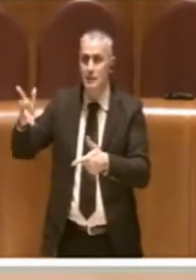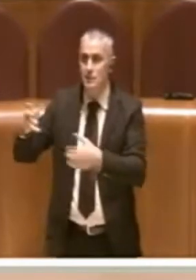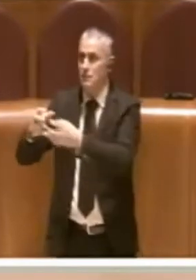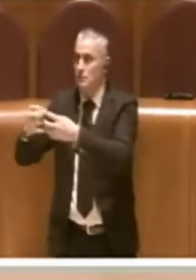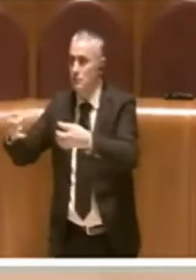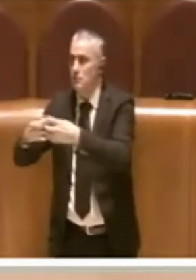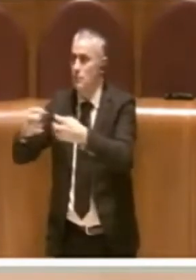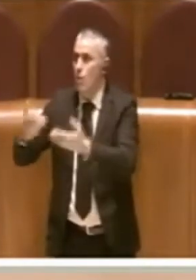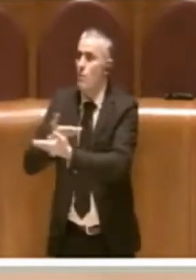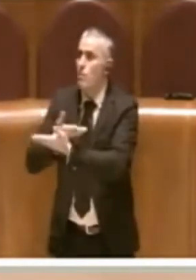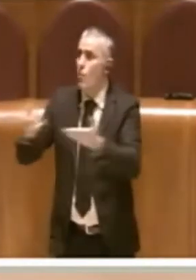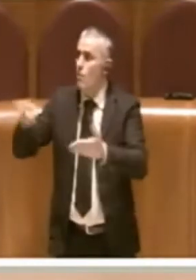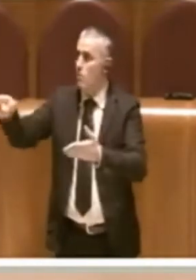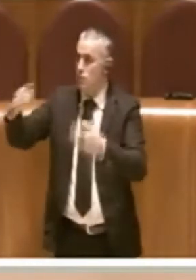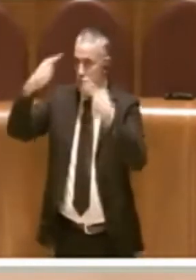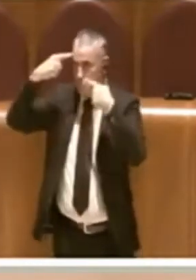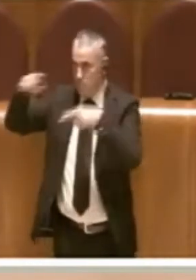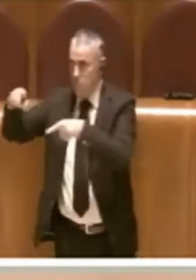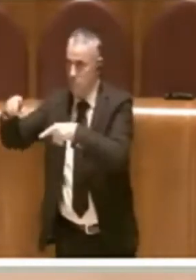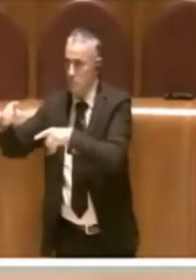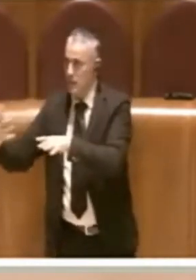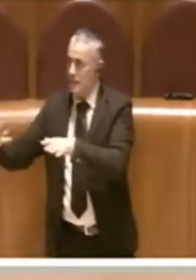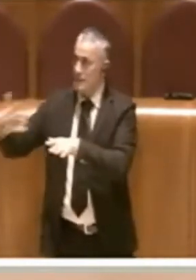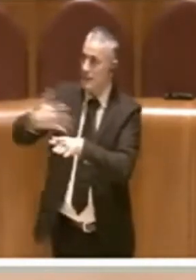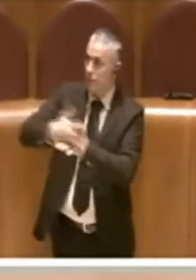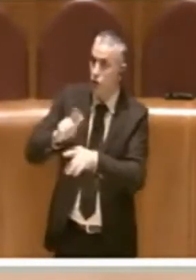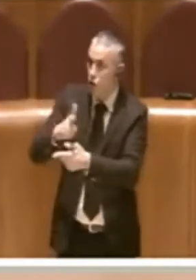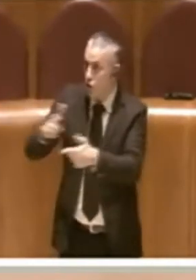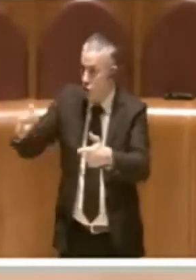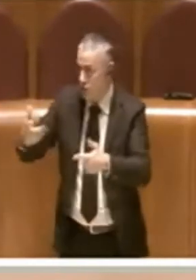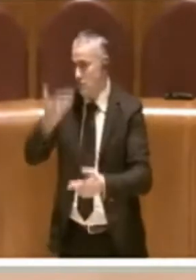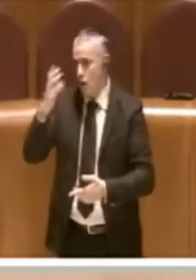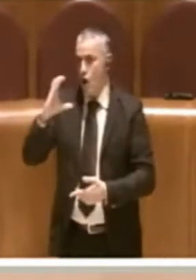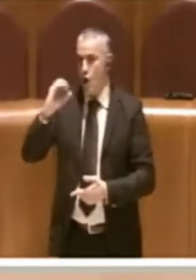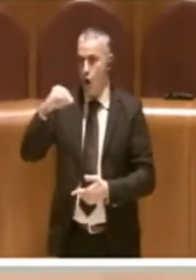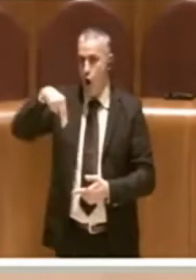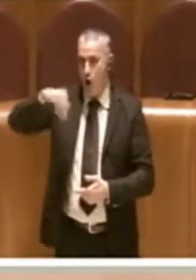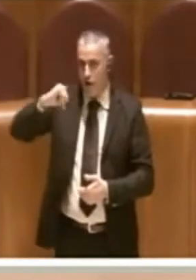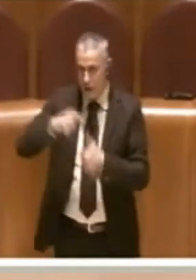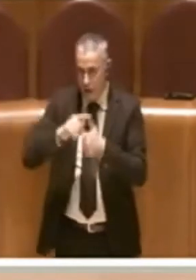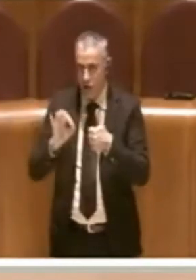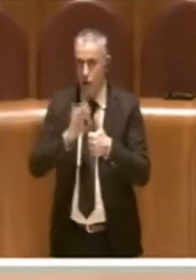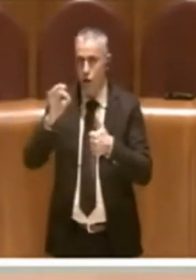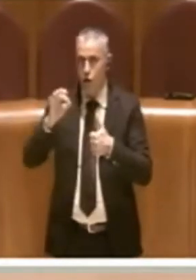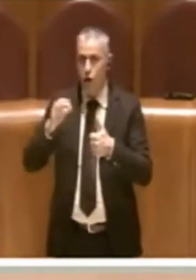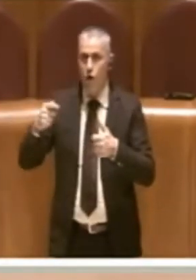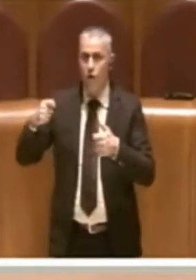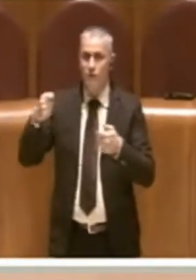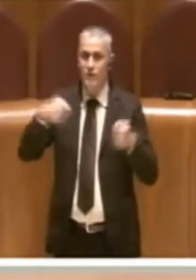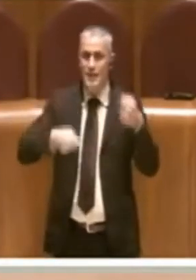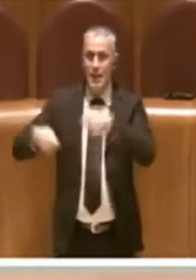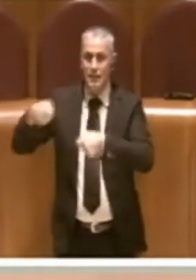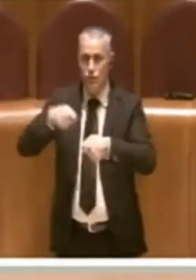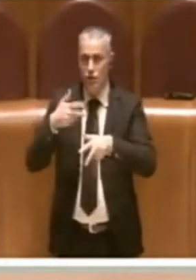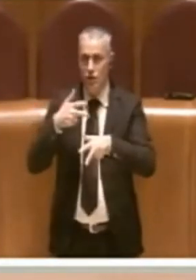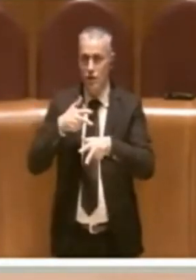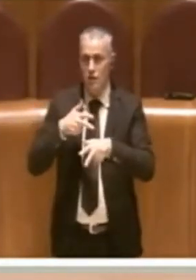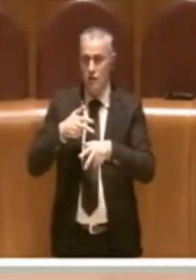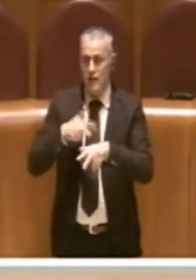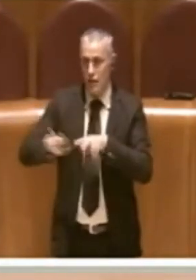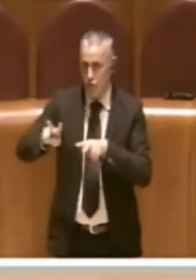che possano intervenire, ad esempio tramite il CONI o le federazioni sportive nazionali.